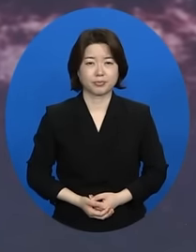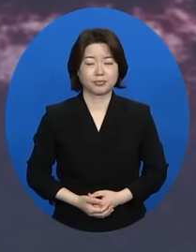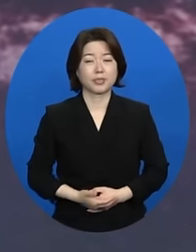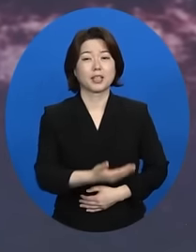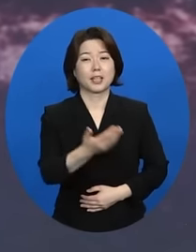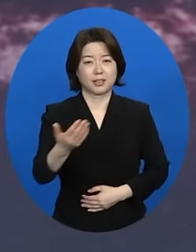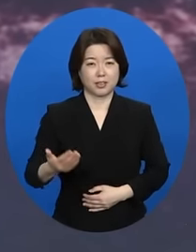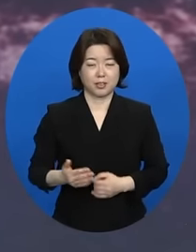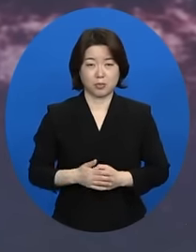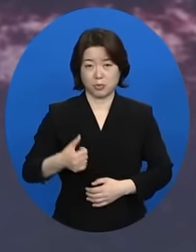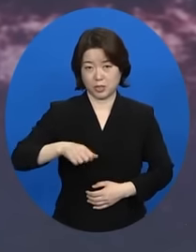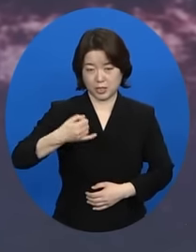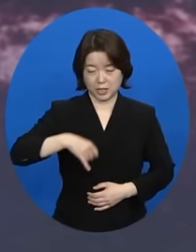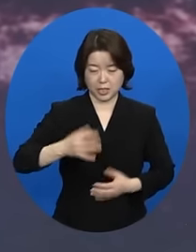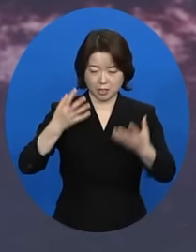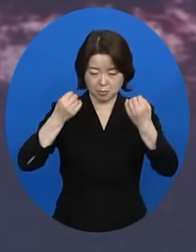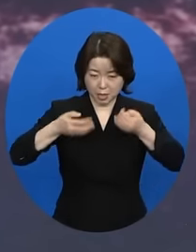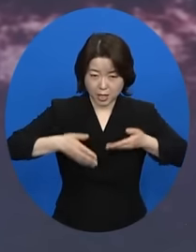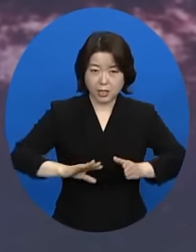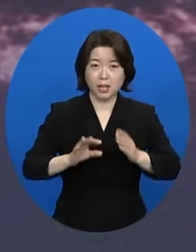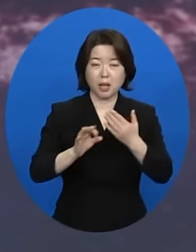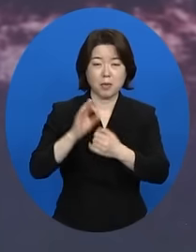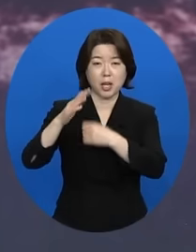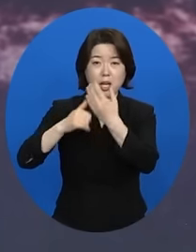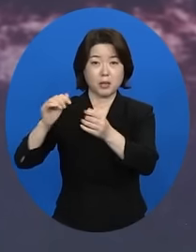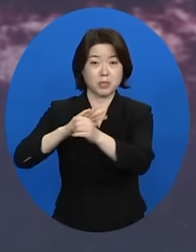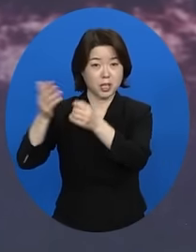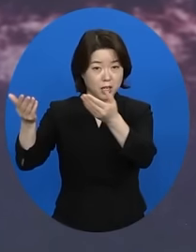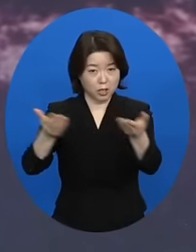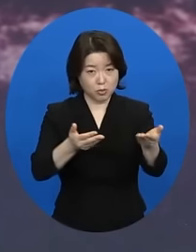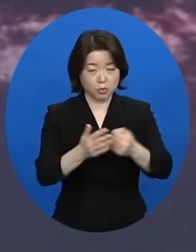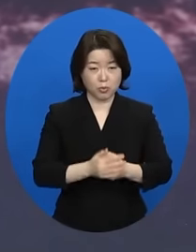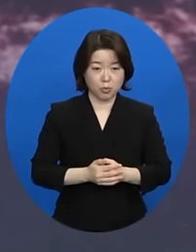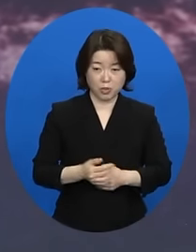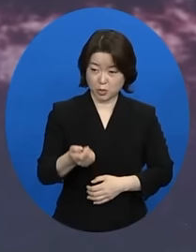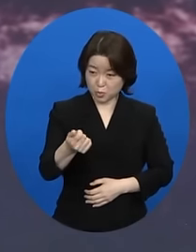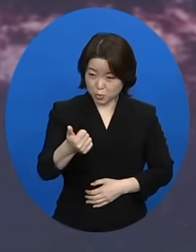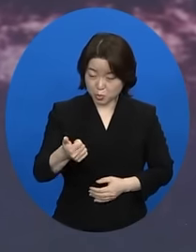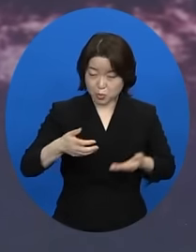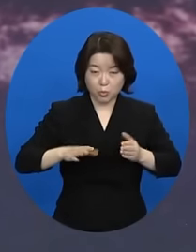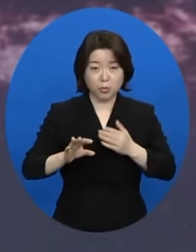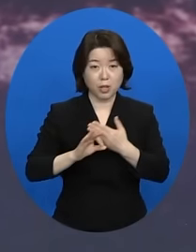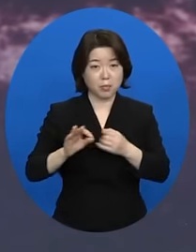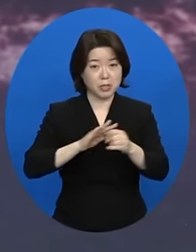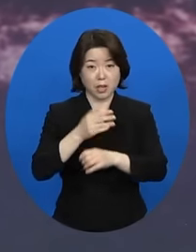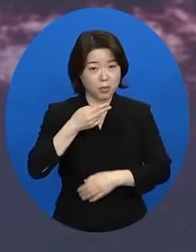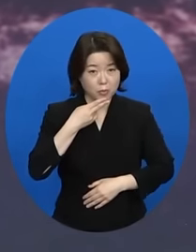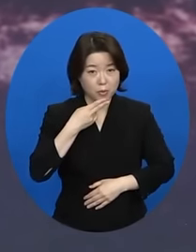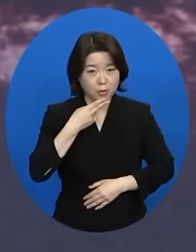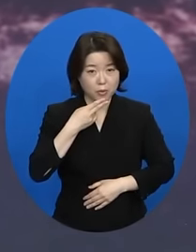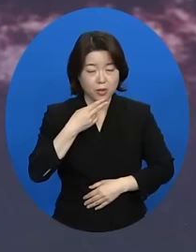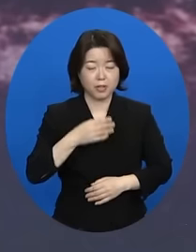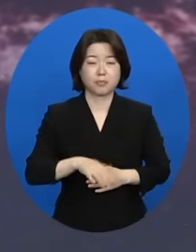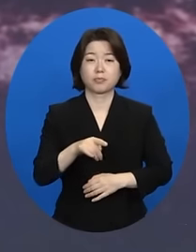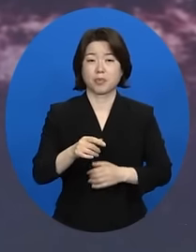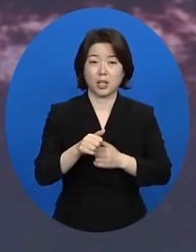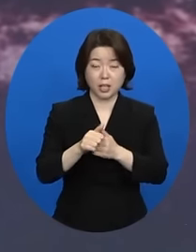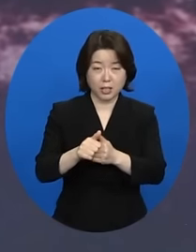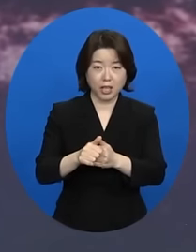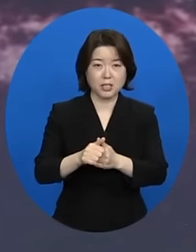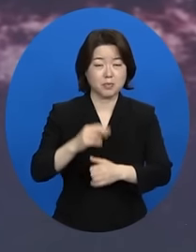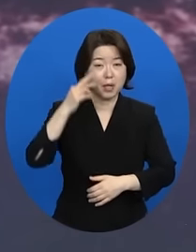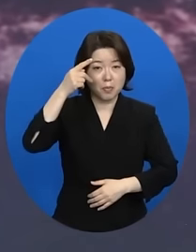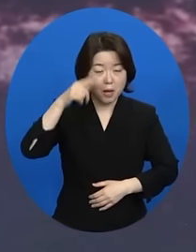여러분, 자녀를 많이 낳으면 하나님이 사랑하시고 그렇지 않으면 사랑하지 않는 걸까요? 그렇게 따지면 바울은